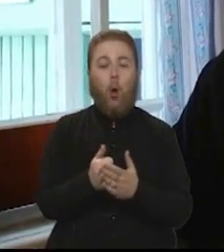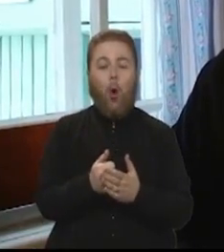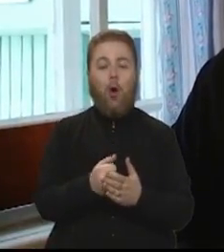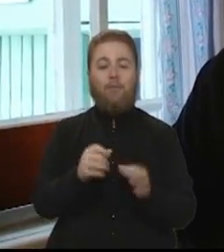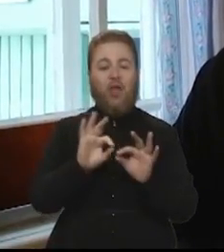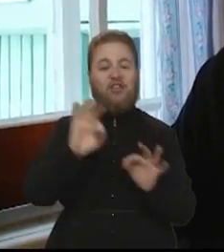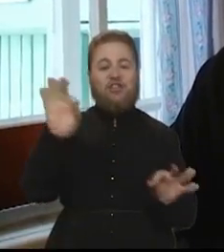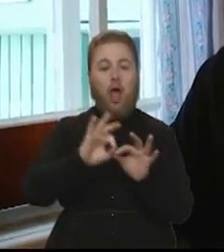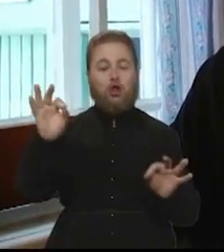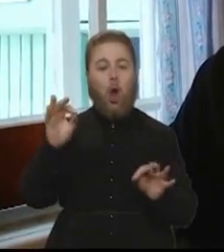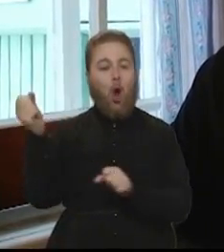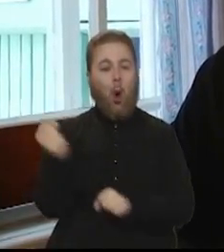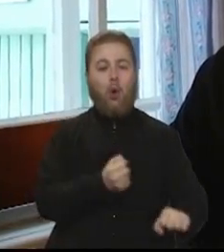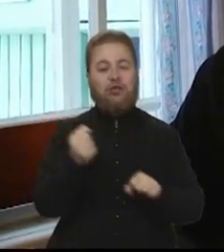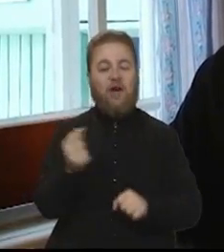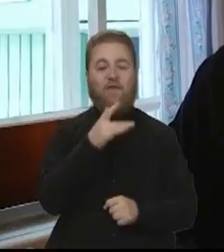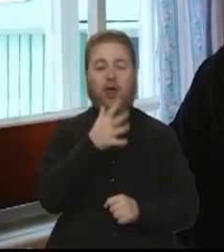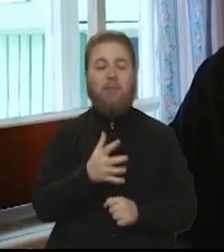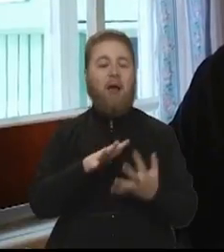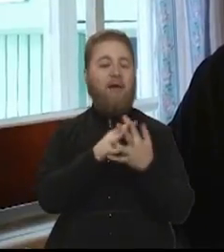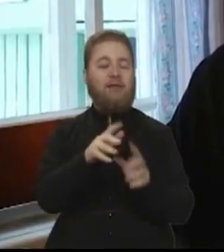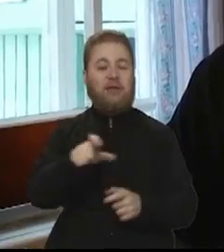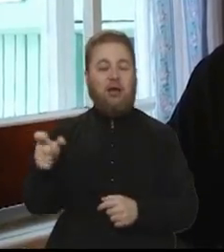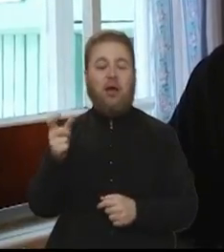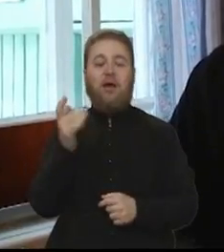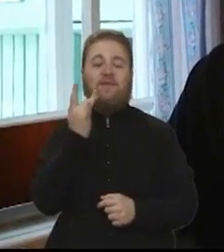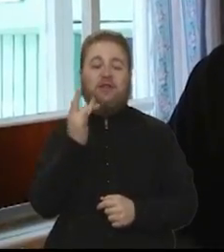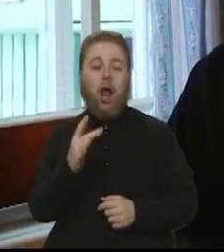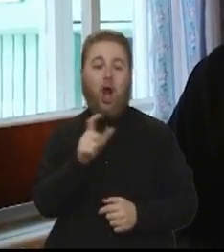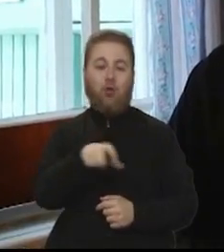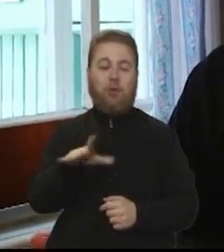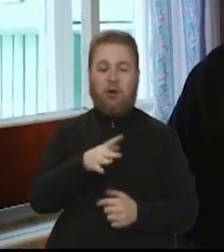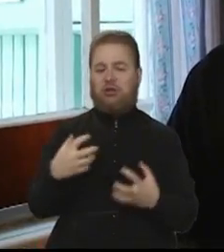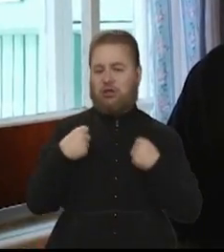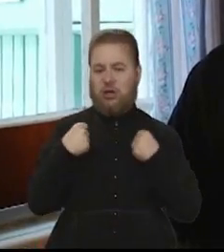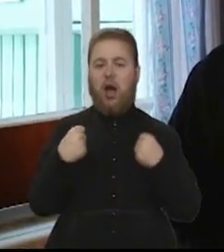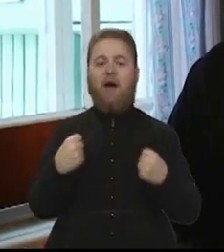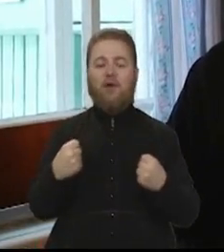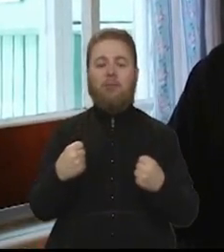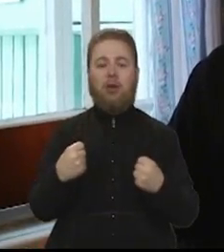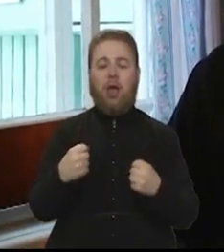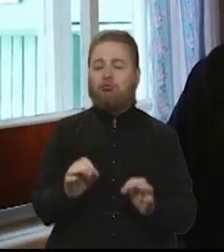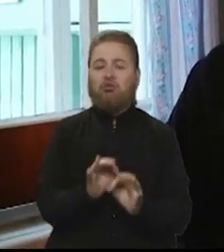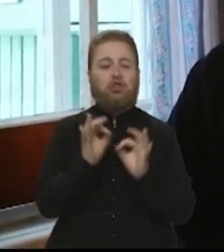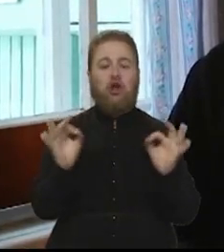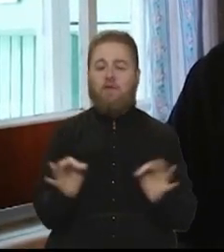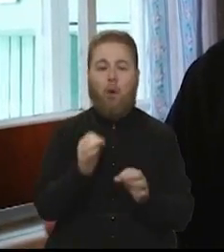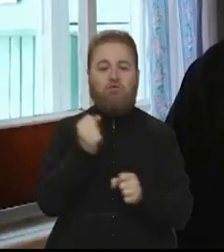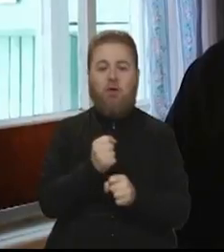сенокоса еще время. Крестьяне всегда люди были здравыми, прагматичными, ничего не